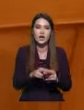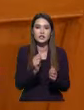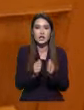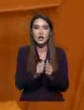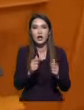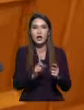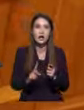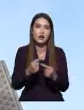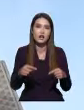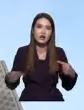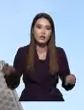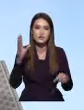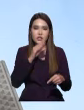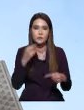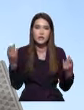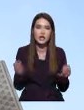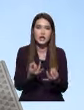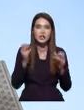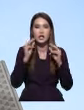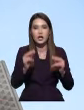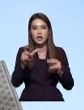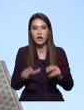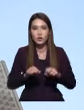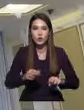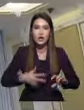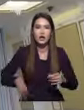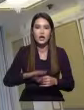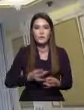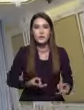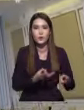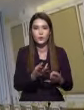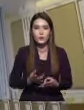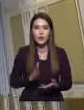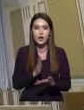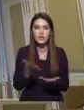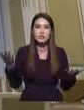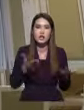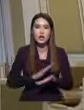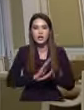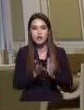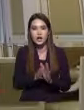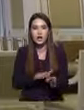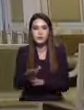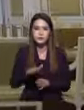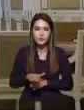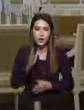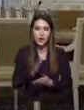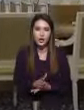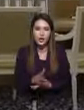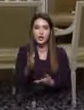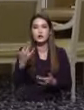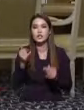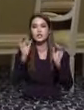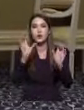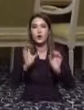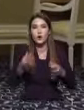алайық. Конституциялық кеңес ол ата айтып тұрғандай бар жоғы кеңес береді. Ол кеңестің қандай бір міндеттемелік күші болмайды. Ал